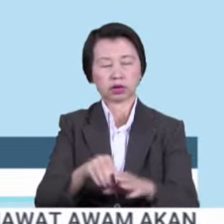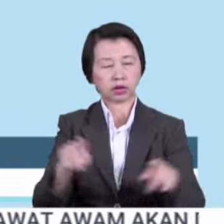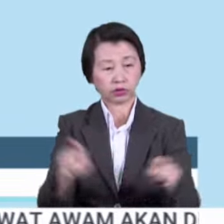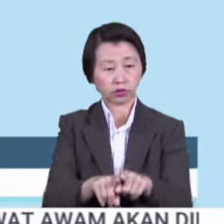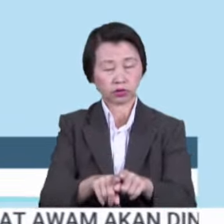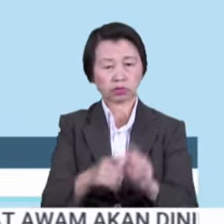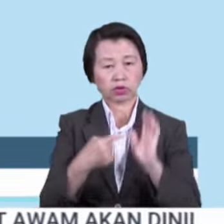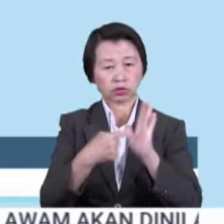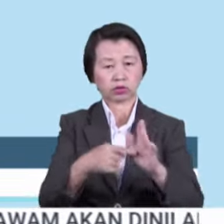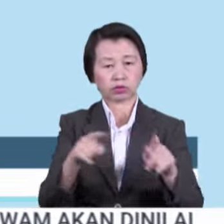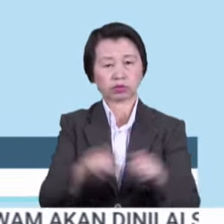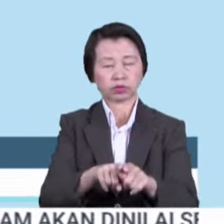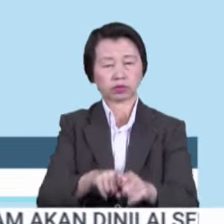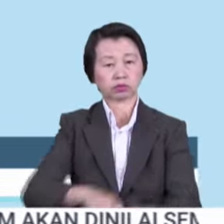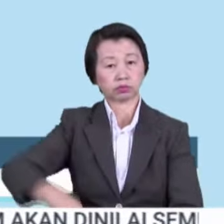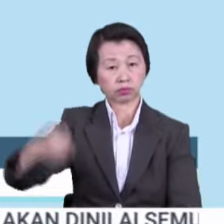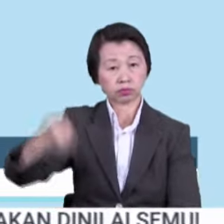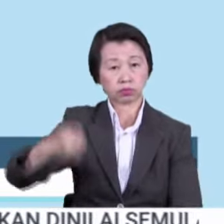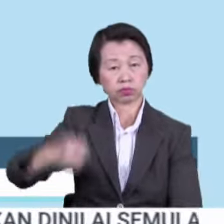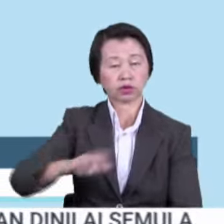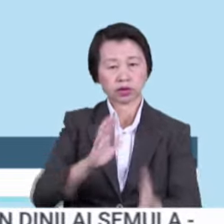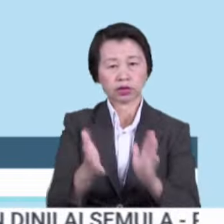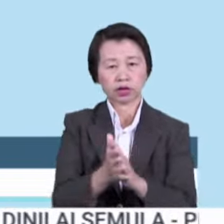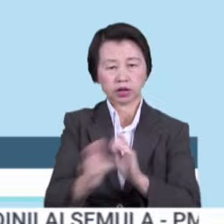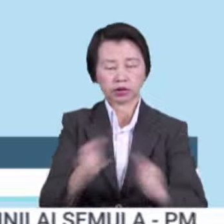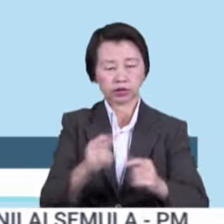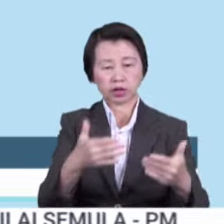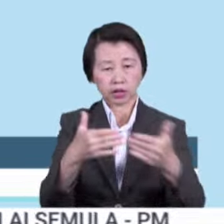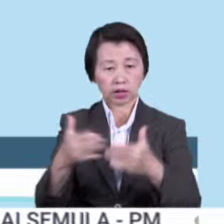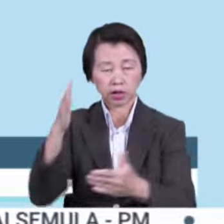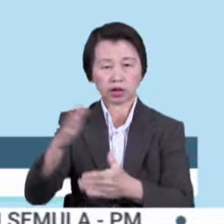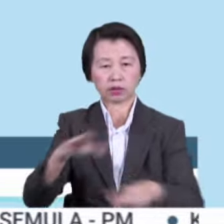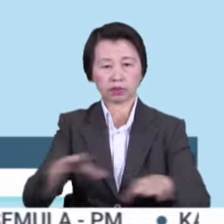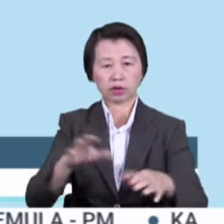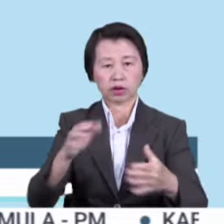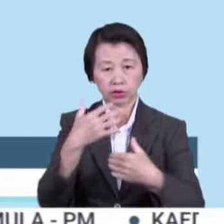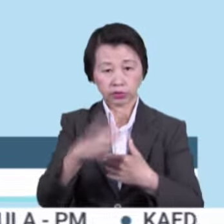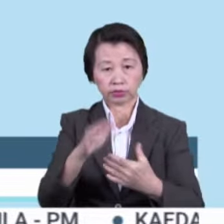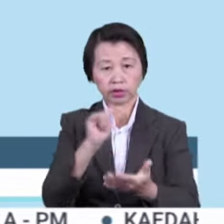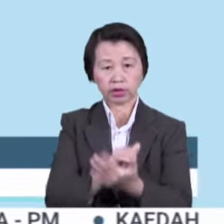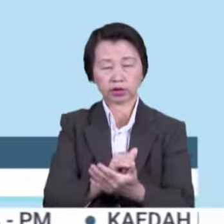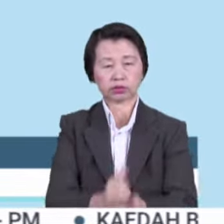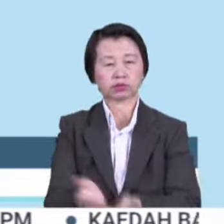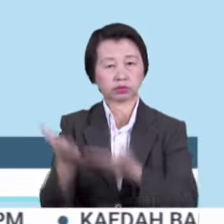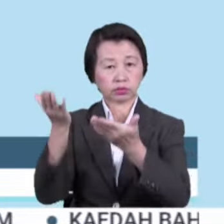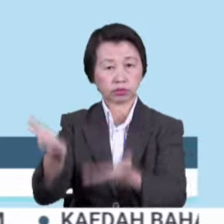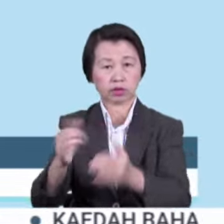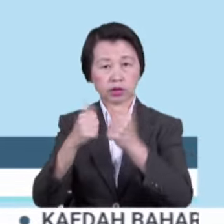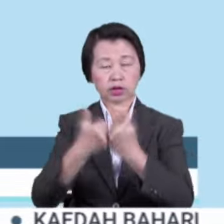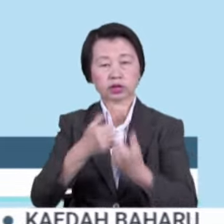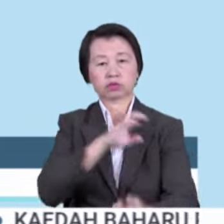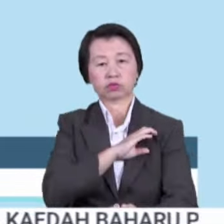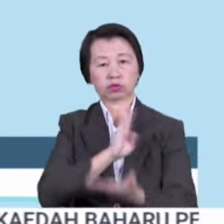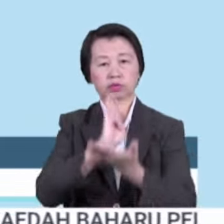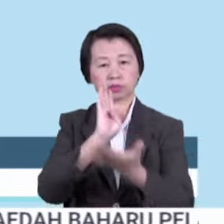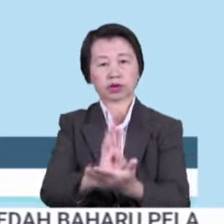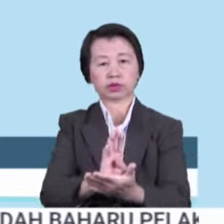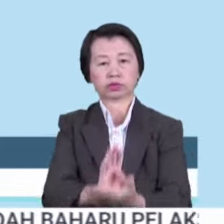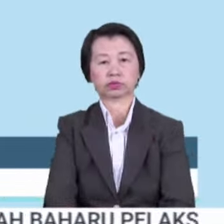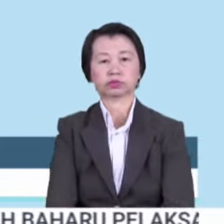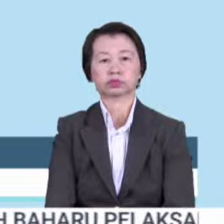rujuk kepada Magic Street susulan itu cinta akan lanjut akan diambil selepas perkara perkenaan di rujuk pada agensi police bantuan